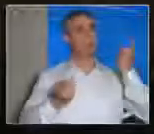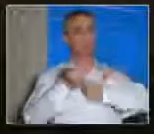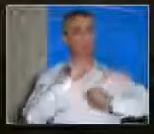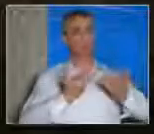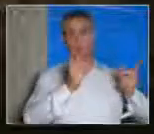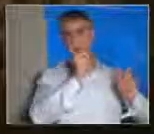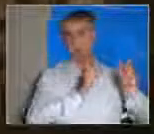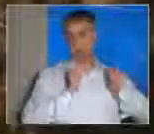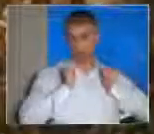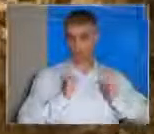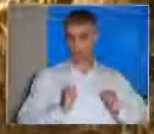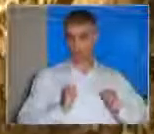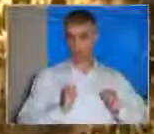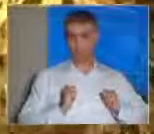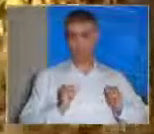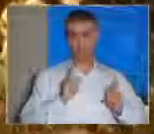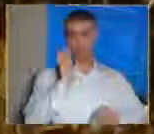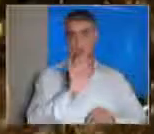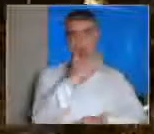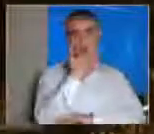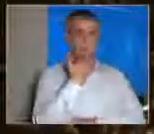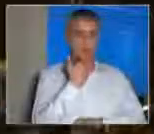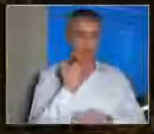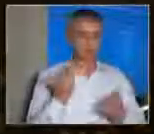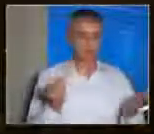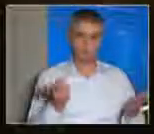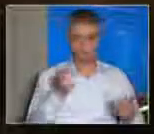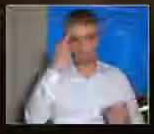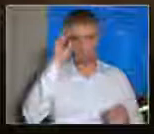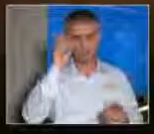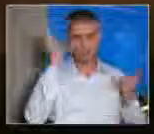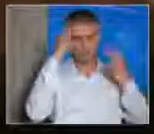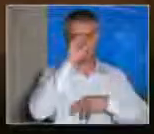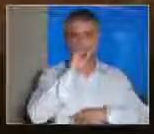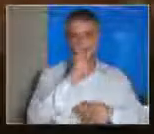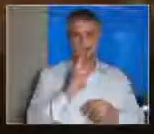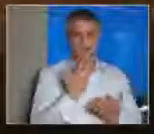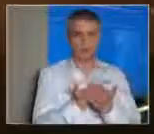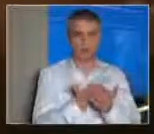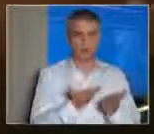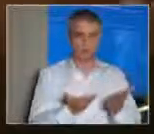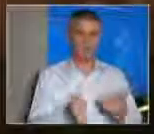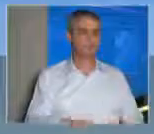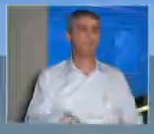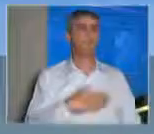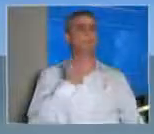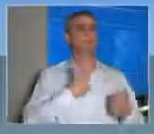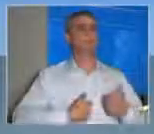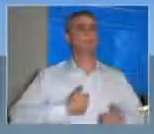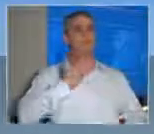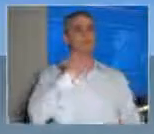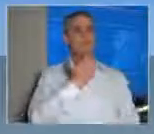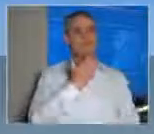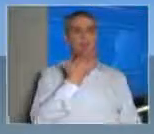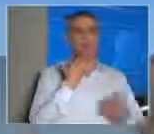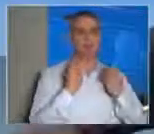להביא את האנשים לא לפגוע במדינת ישראל, הרי זה היה רעיון של הסכם אוסלו, ולא לא הוכיח. השר אלקין, תודה רבה לך. בוקר טוב.